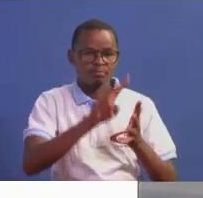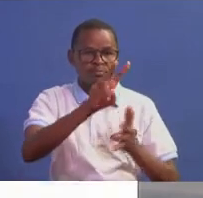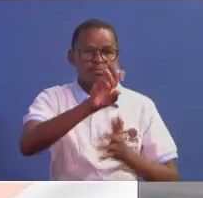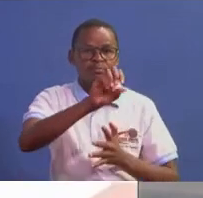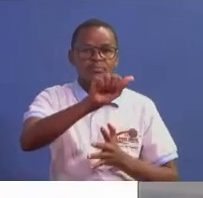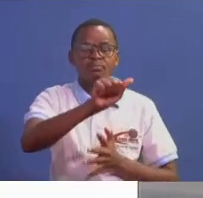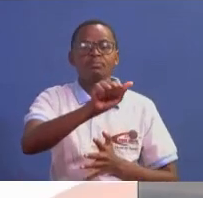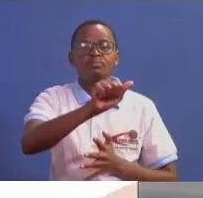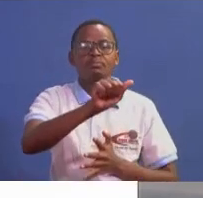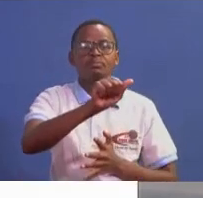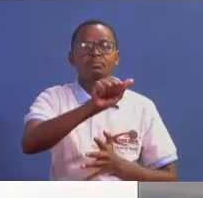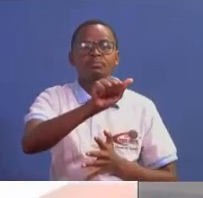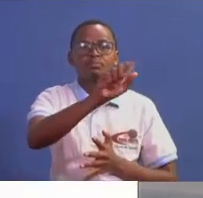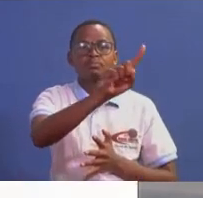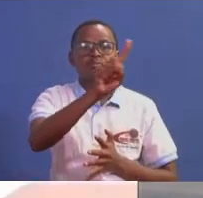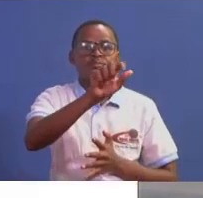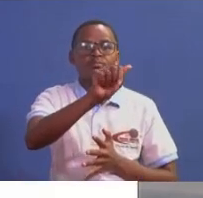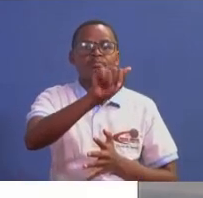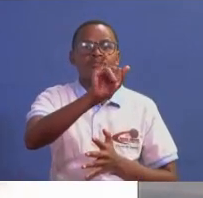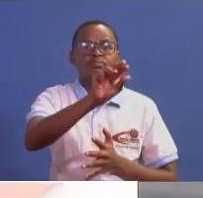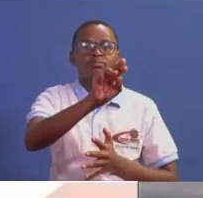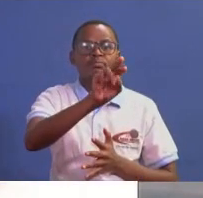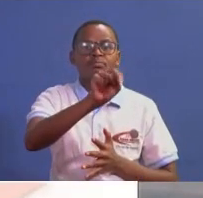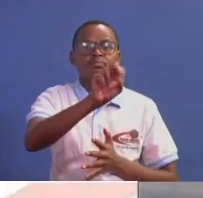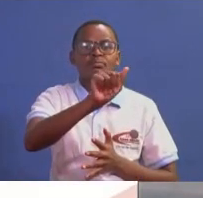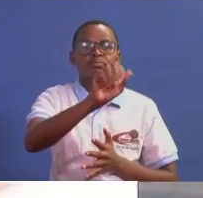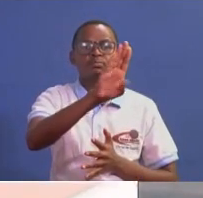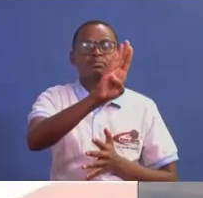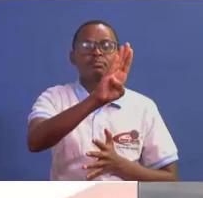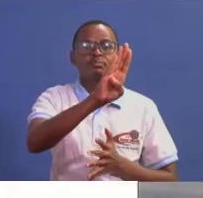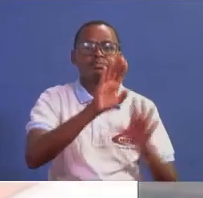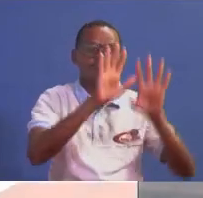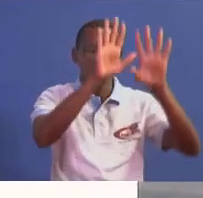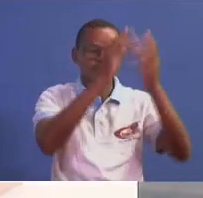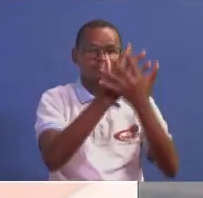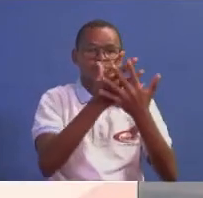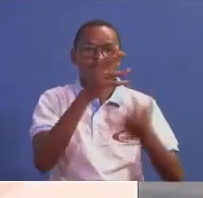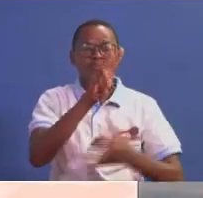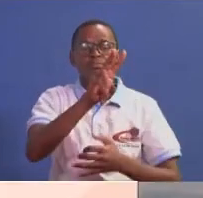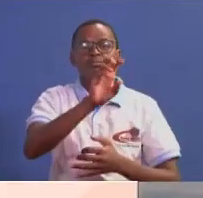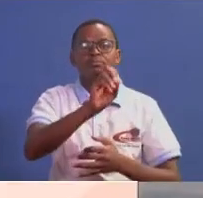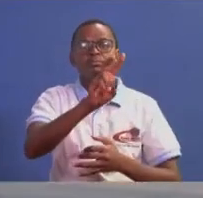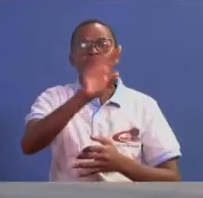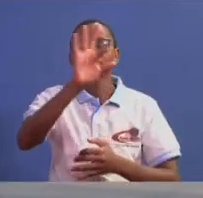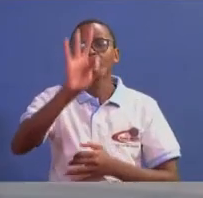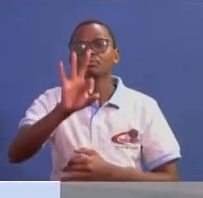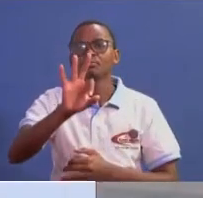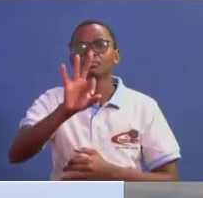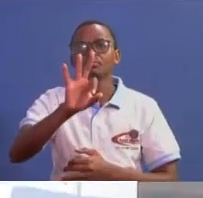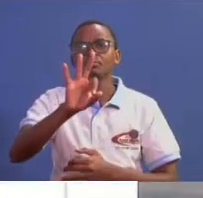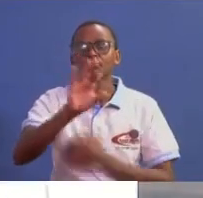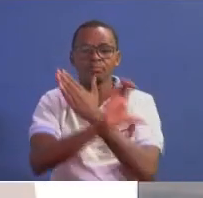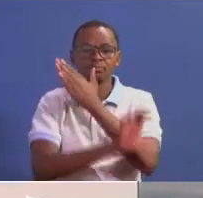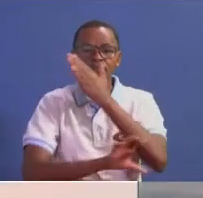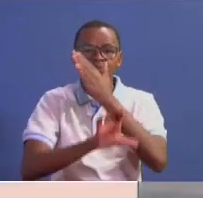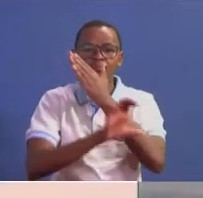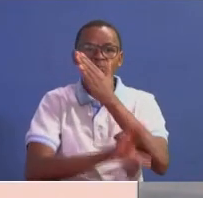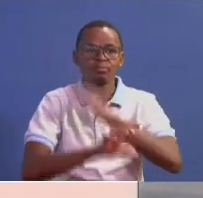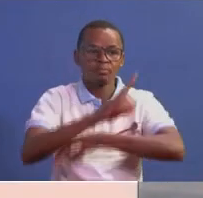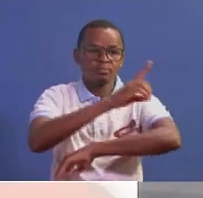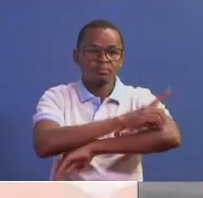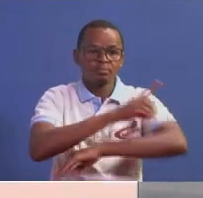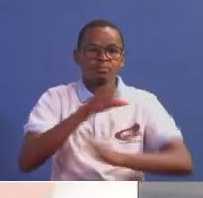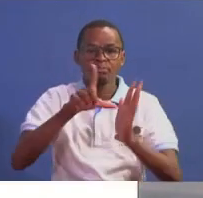wa VOA Swahili nchini Zainab Said anaangazia matukio muhimu ya mwaka 2023 nchini